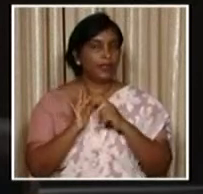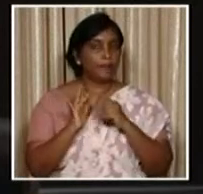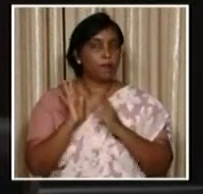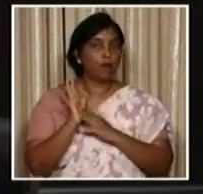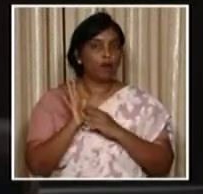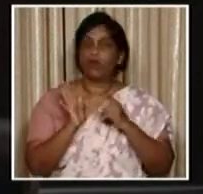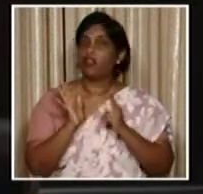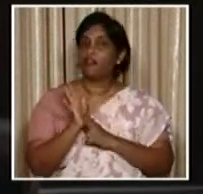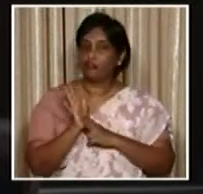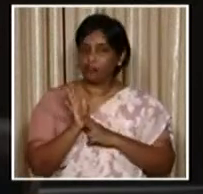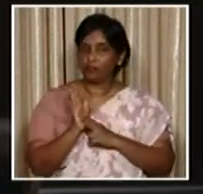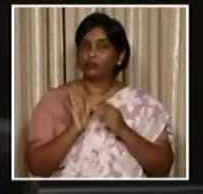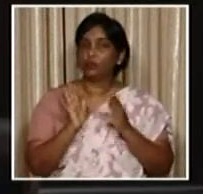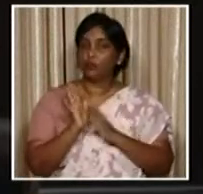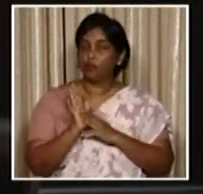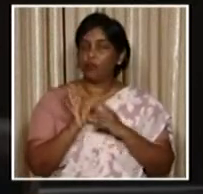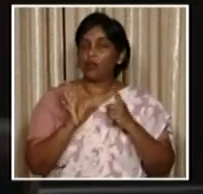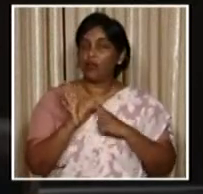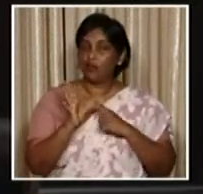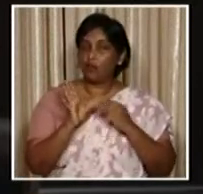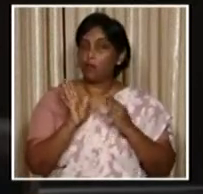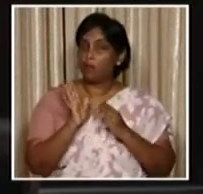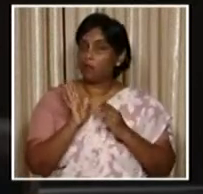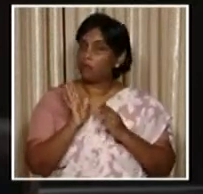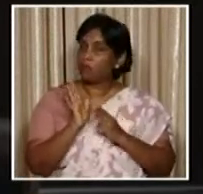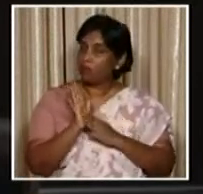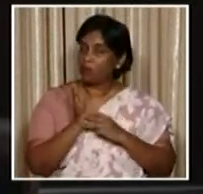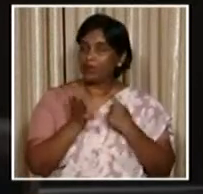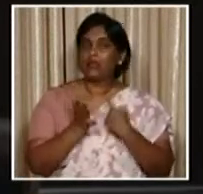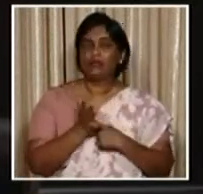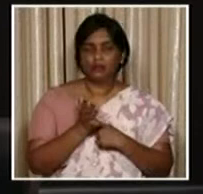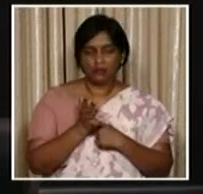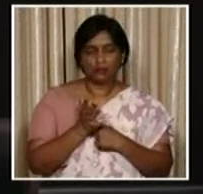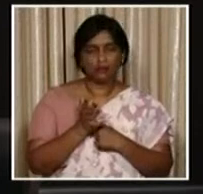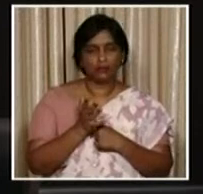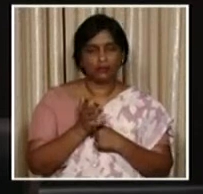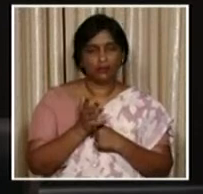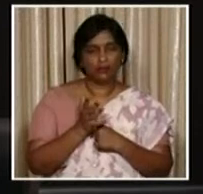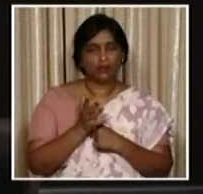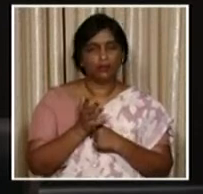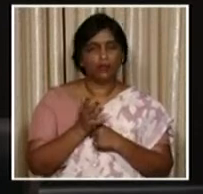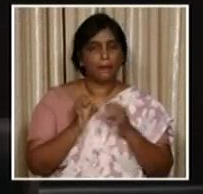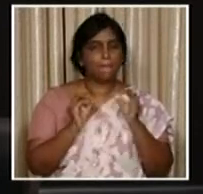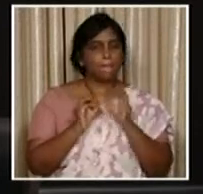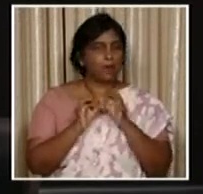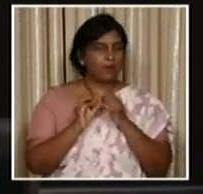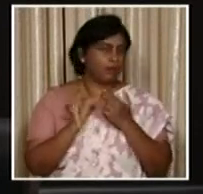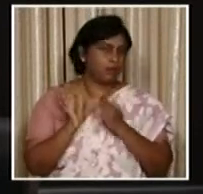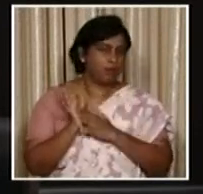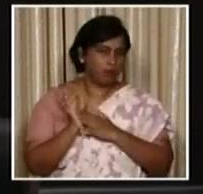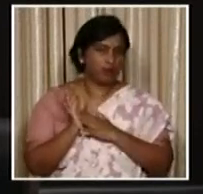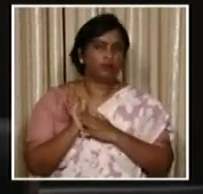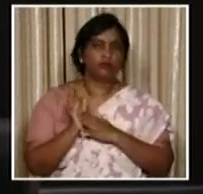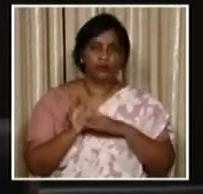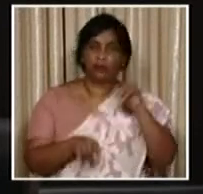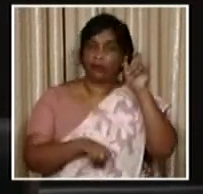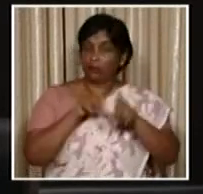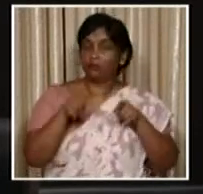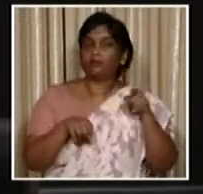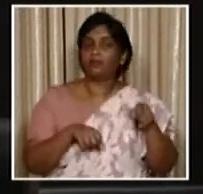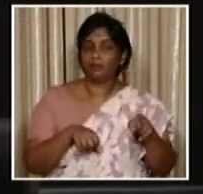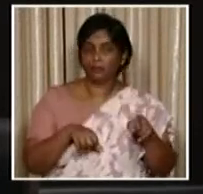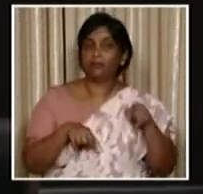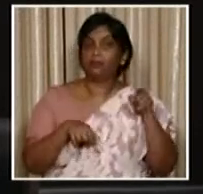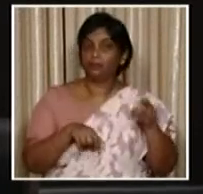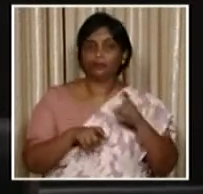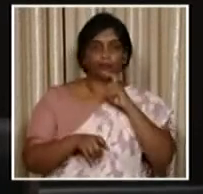මොහොමඩ් නවුෆර් මොහොමඩ් අන්වර් මොහොමඩ් රිස්කාන් බයාතු මොහමඩ් අහමඩ් මිල්නායි මෙන්න මේ අය